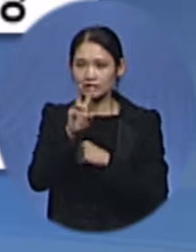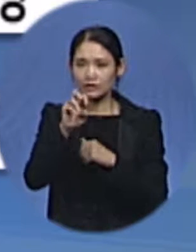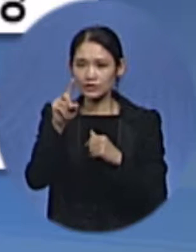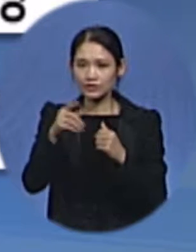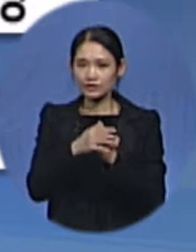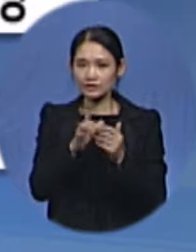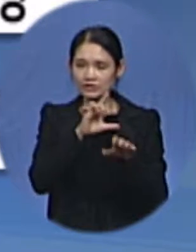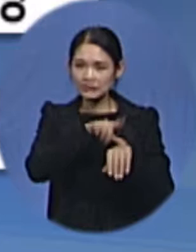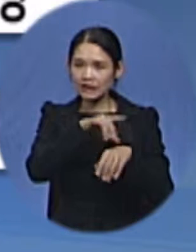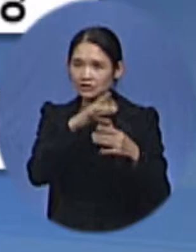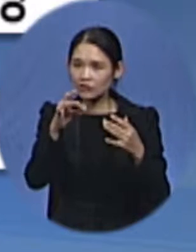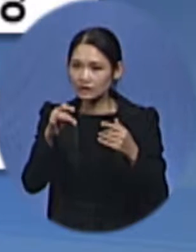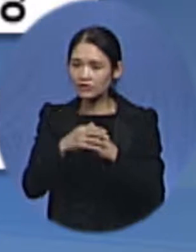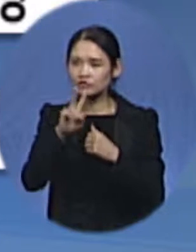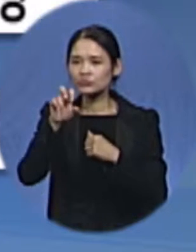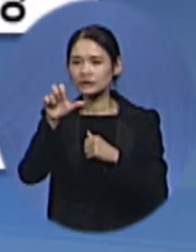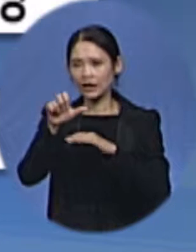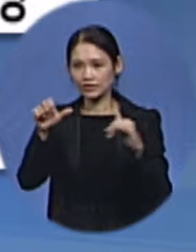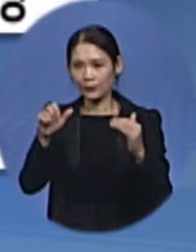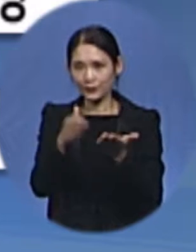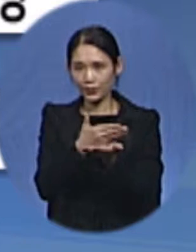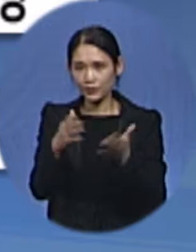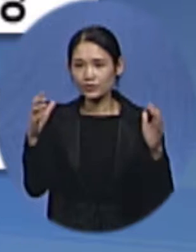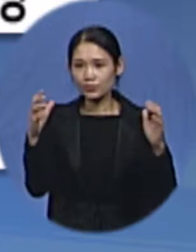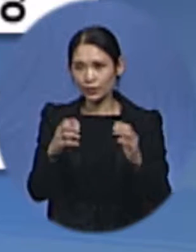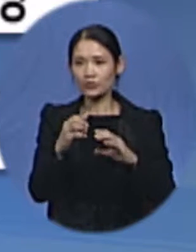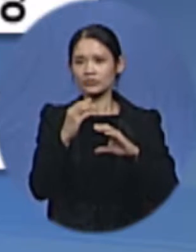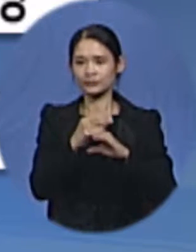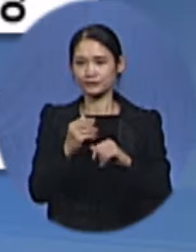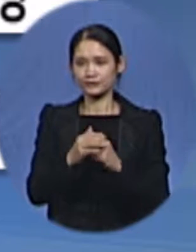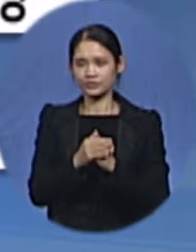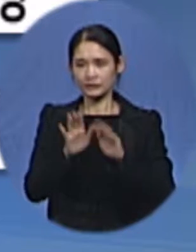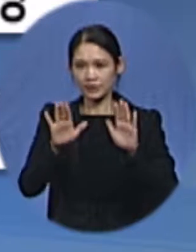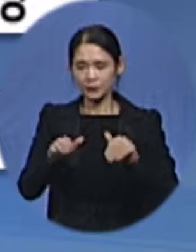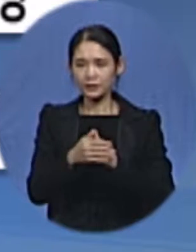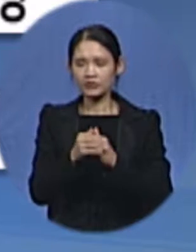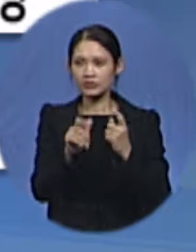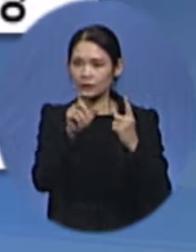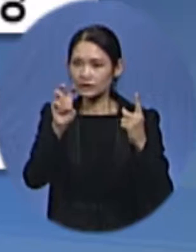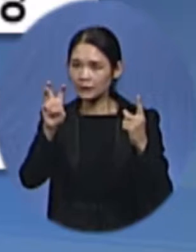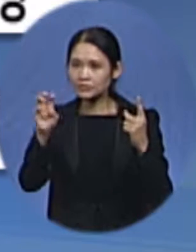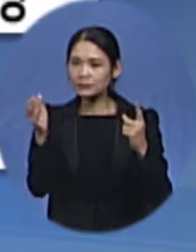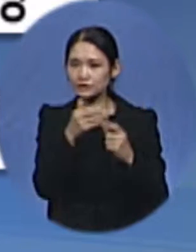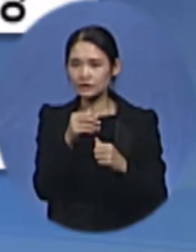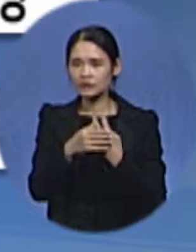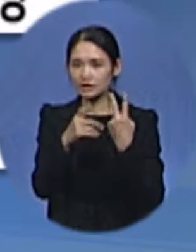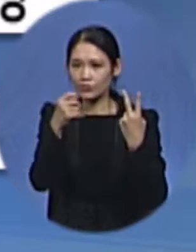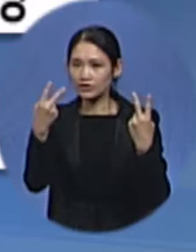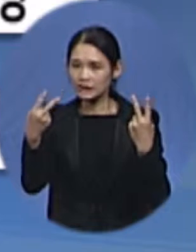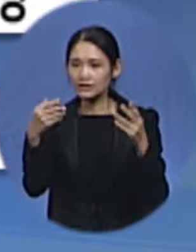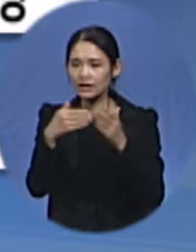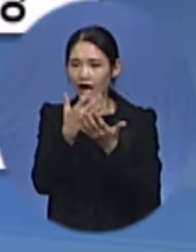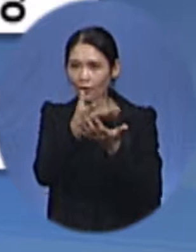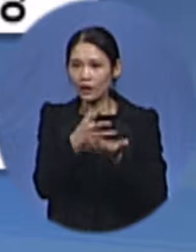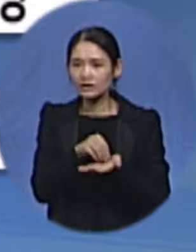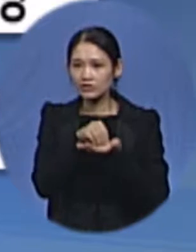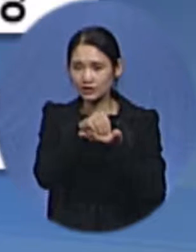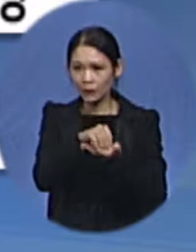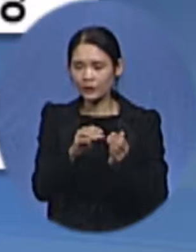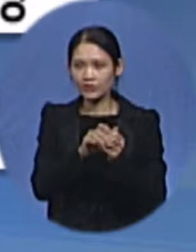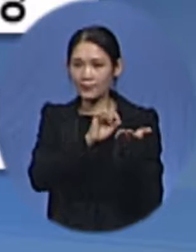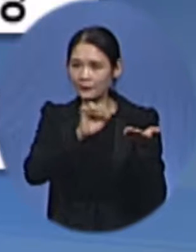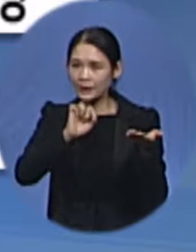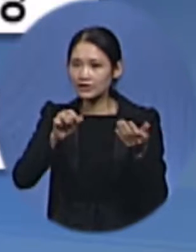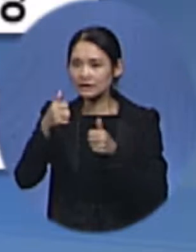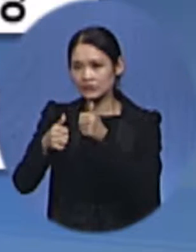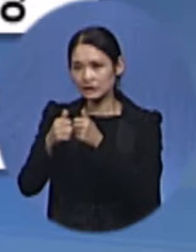시간 선택제 25명 등으로 구분해 모집합니다. 이달 31일부터 다음 달 2일까지 원서 접수며 필기